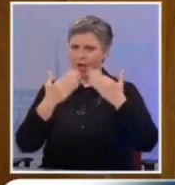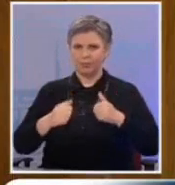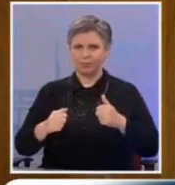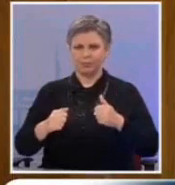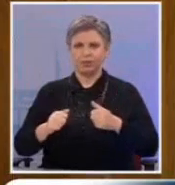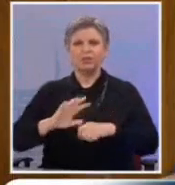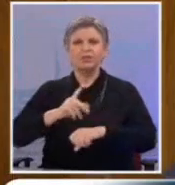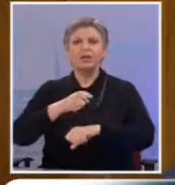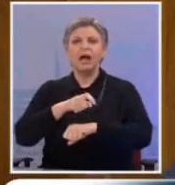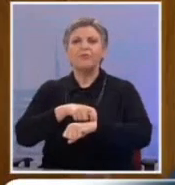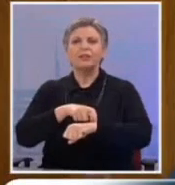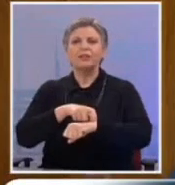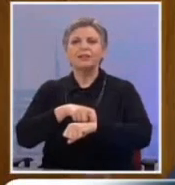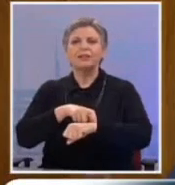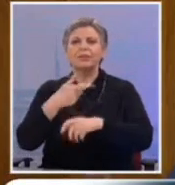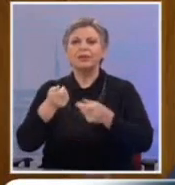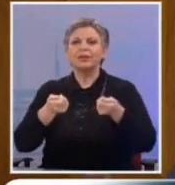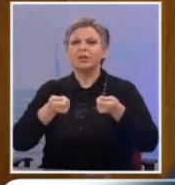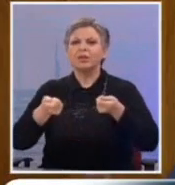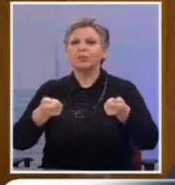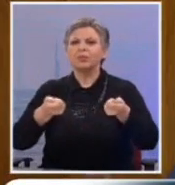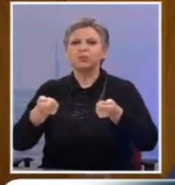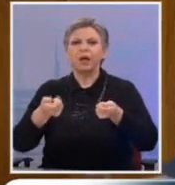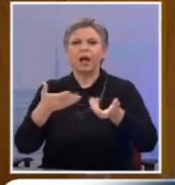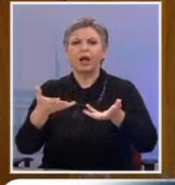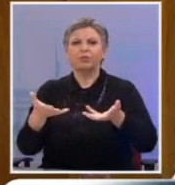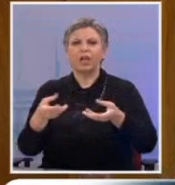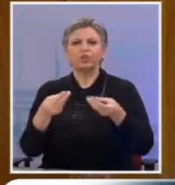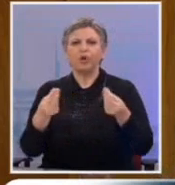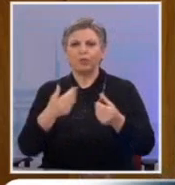μόνη χώρα του κόσμου που κυβερνάται με email.